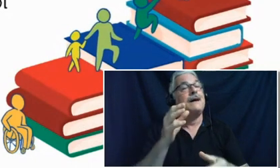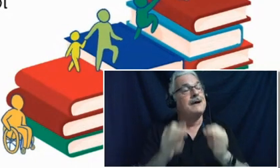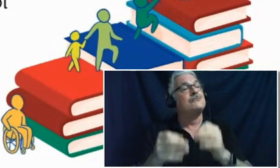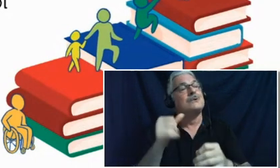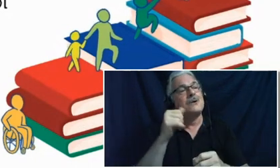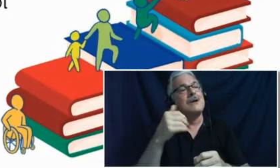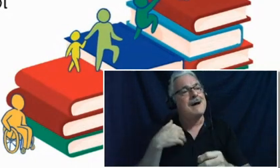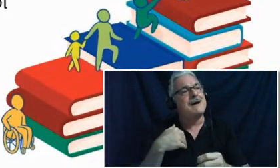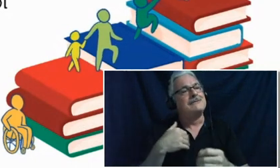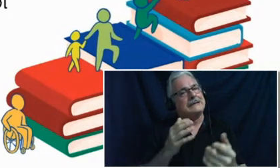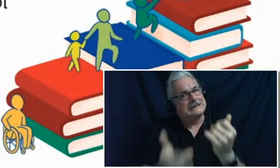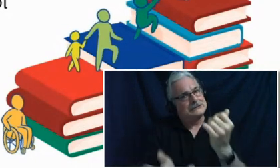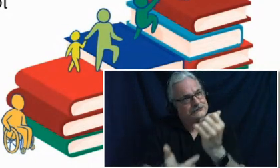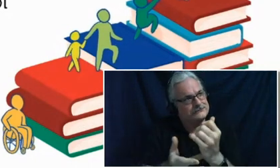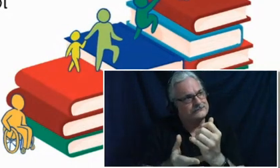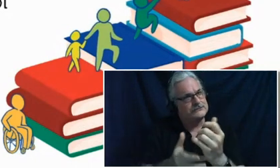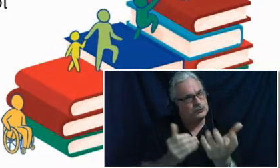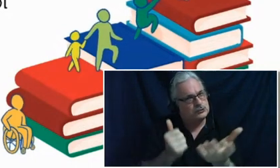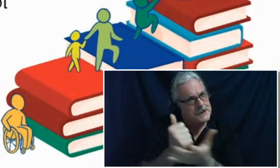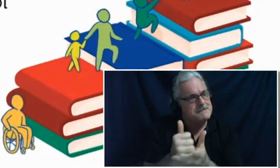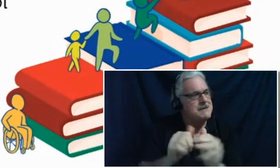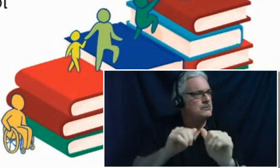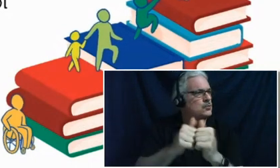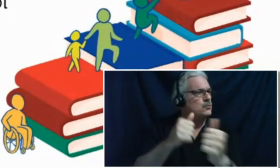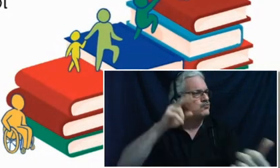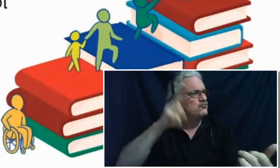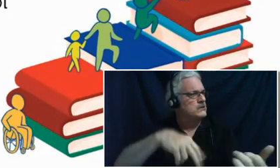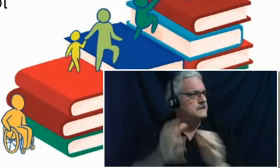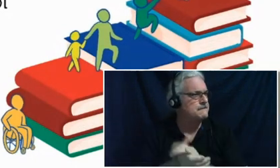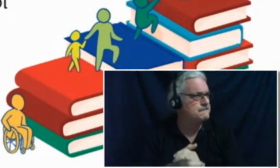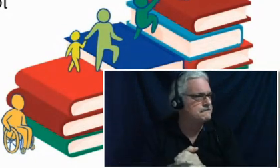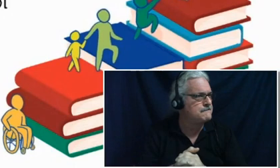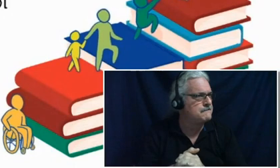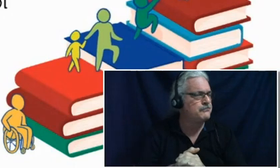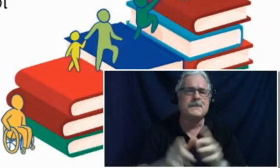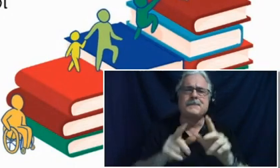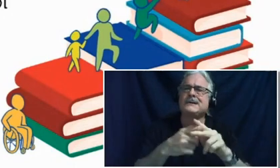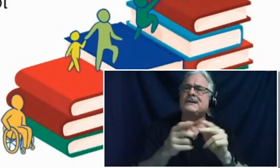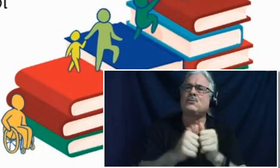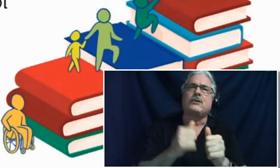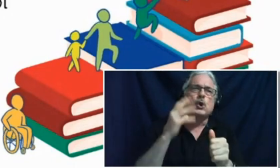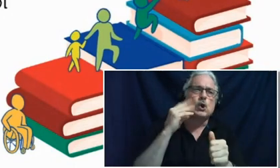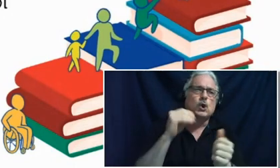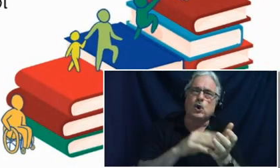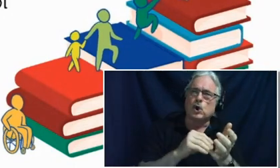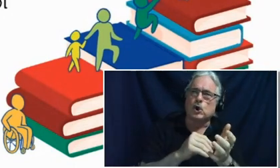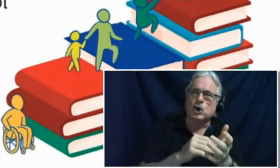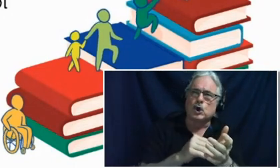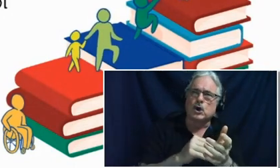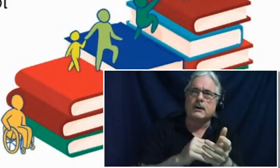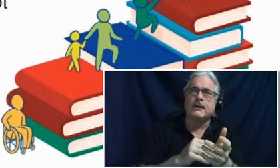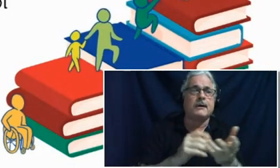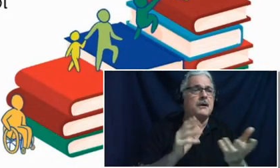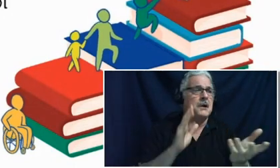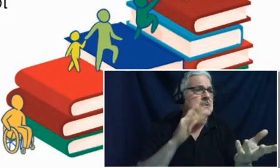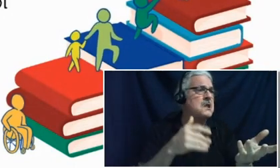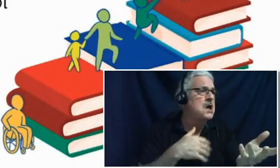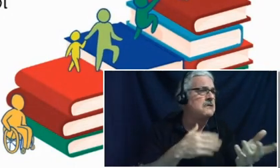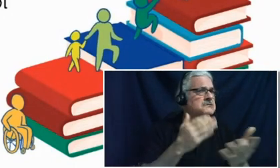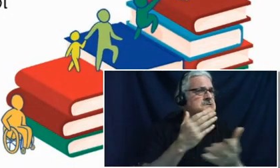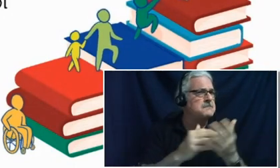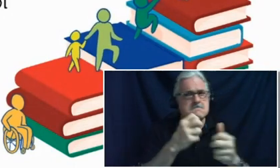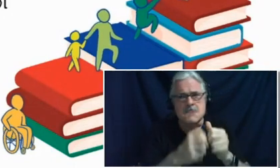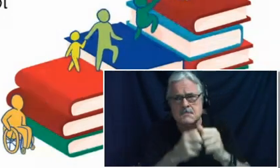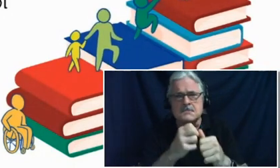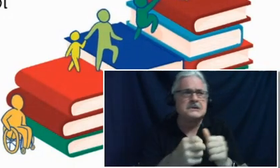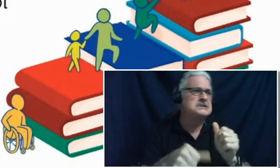seulement des interventions techniques sur la façon de lire. Il faut penser aux expériences des élèves. Leur bien-être est important. La stigmatisation, les